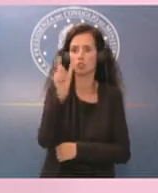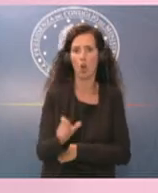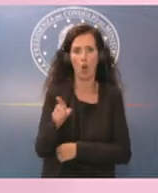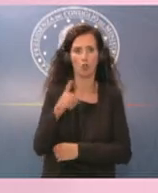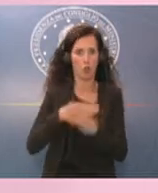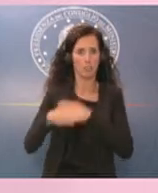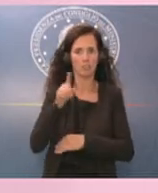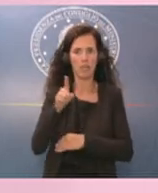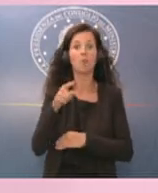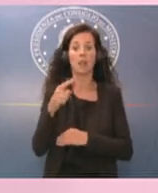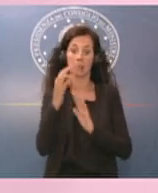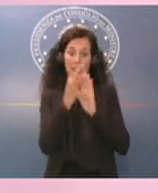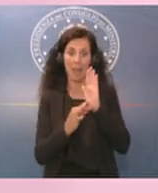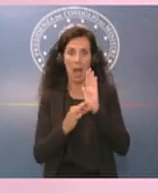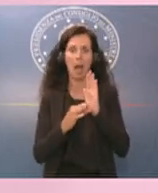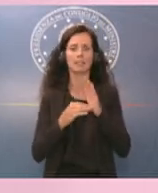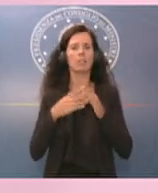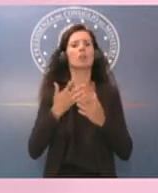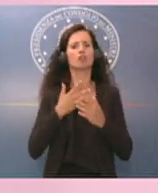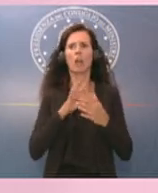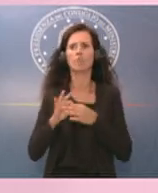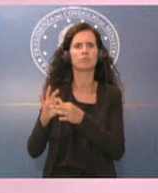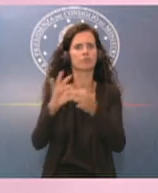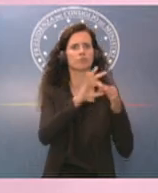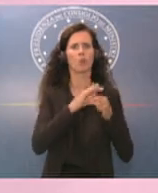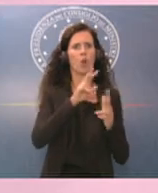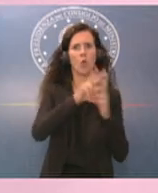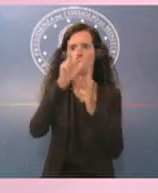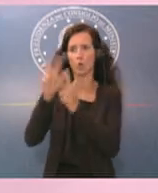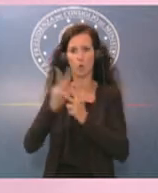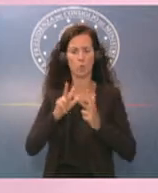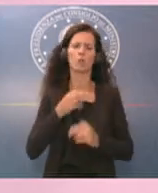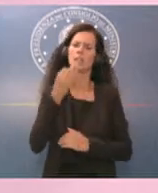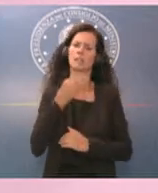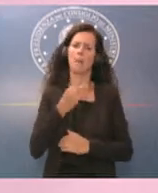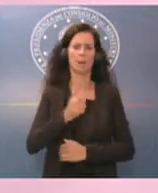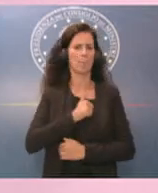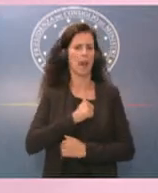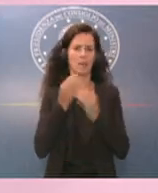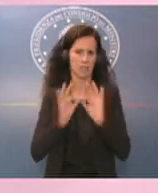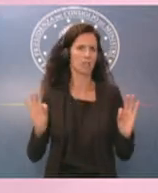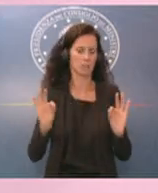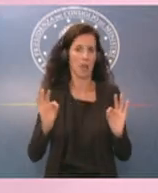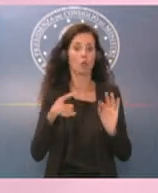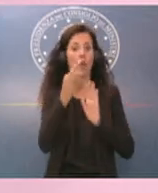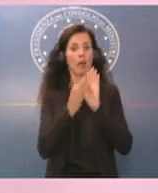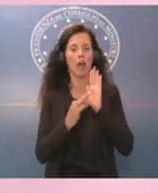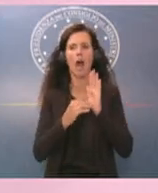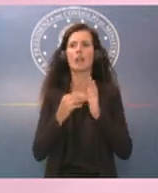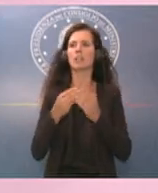dati vengono condivisi con altri comuni, naturalmente nel rispetto della privacy, e dunque questo